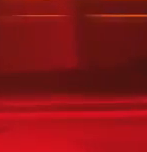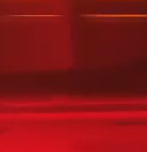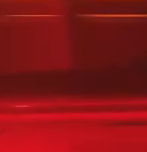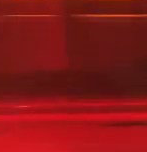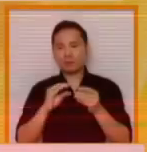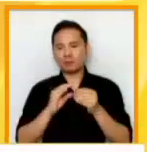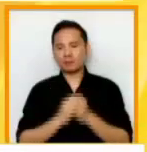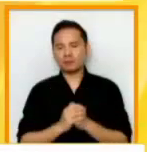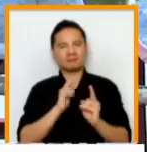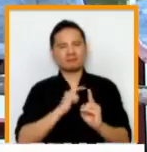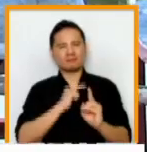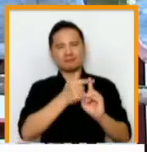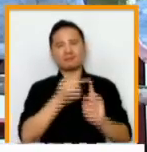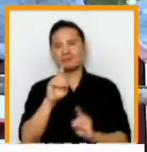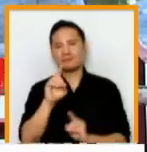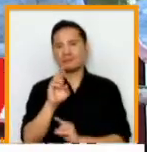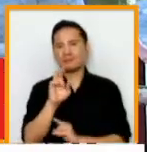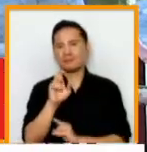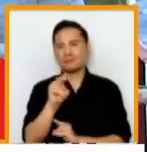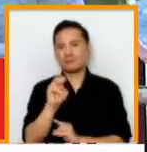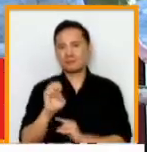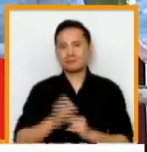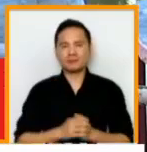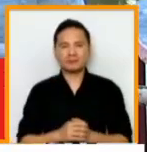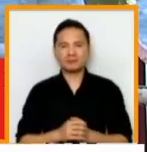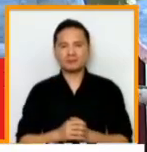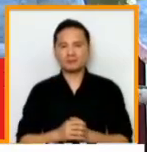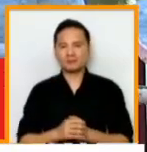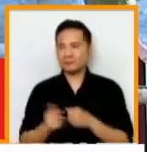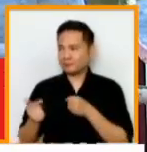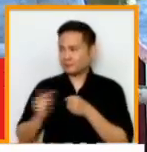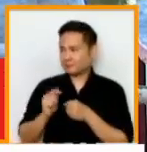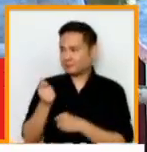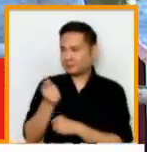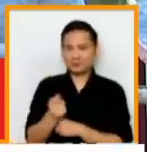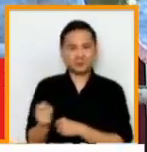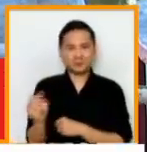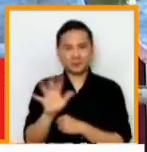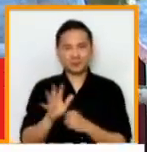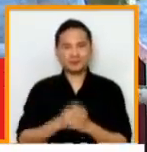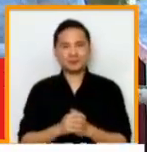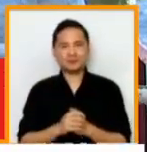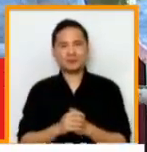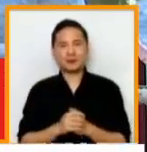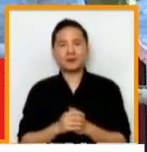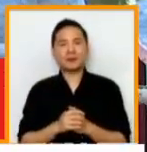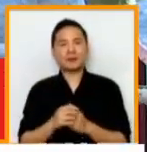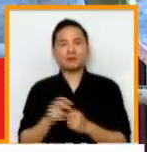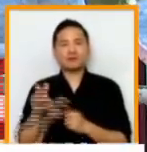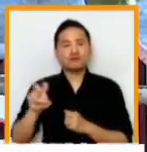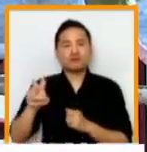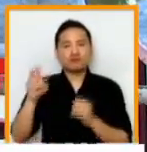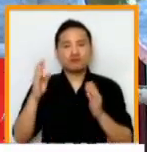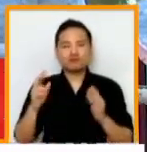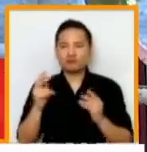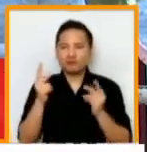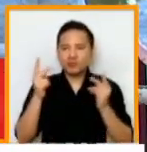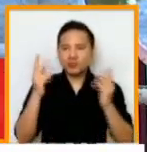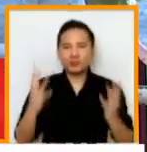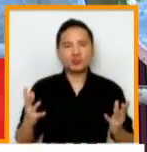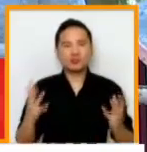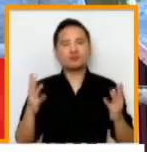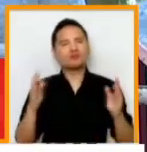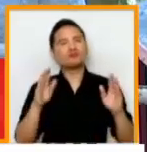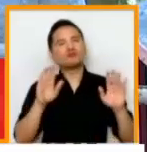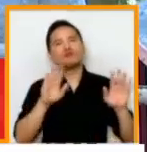tayo. Darlene! Igan, good morning. Ma-enjoy na nga muli ng mga turista ang lamig ng Baguio City dahil simula Lunes, November